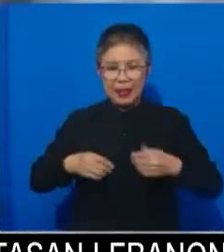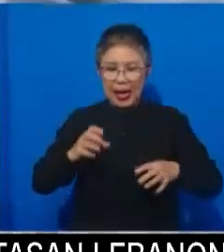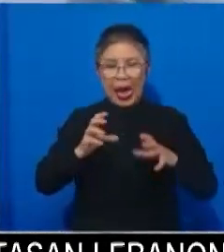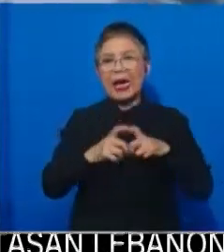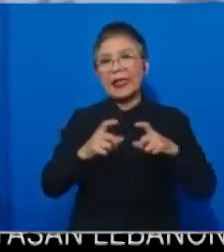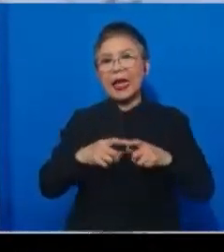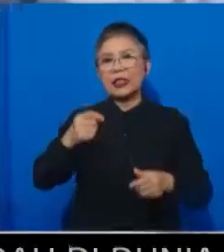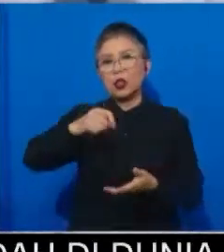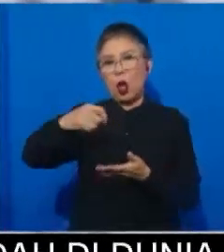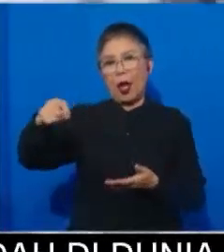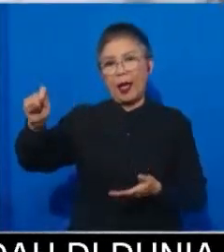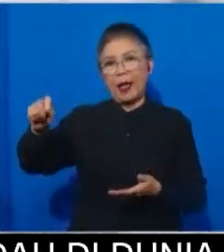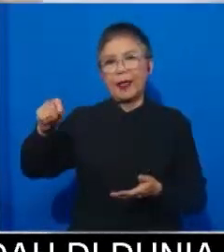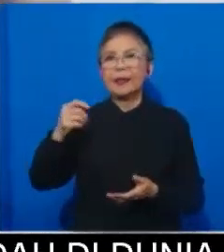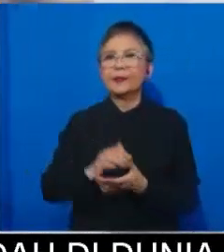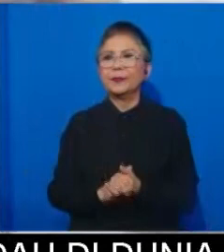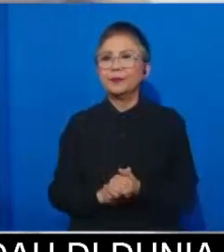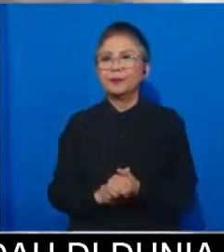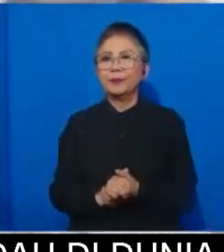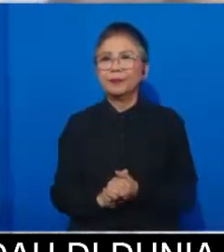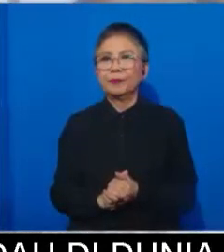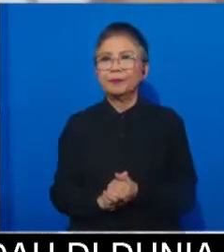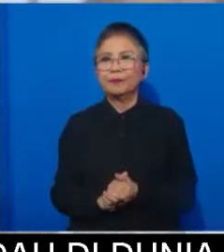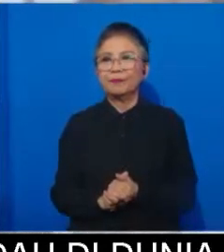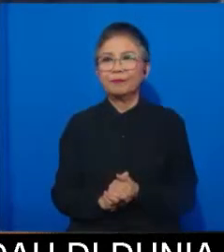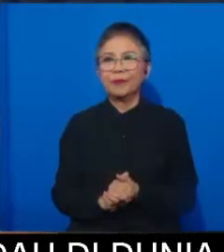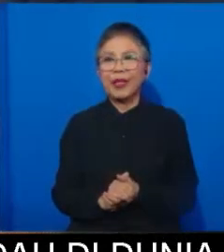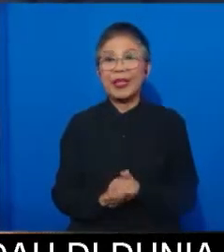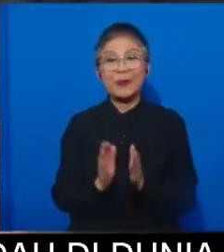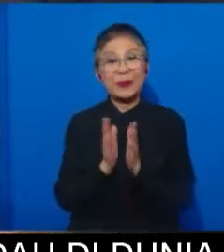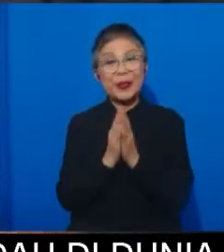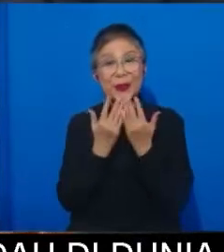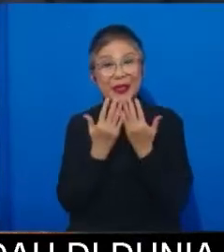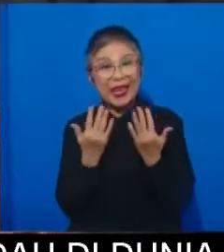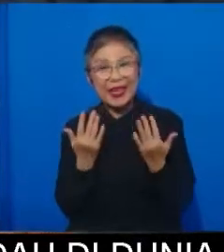sekolah. Kita sudah rutin tiap tahun